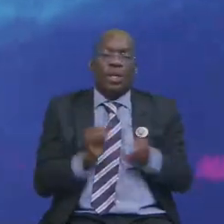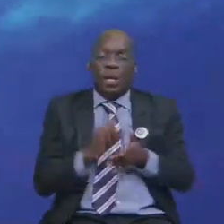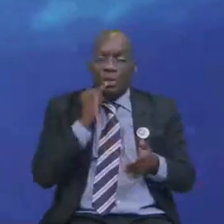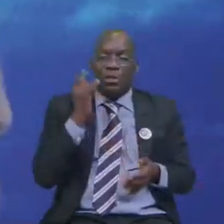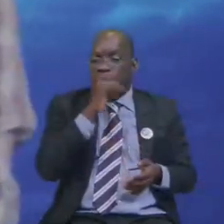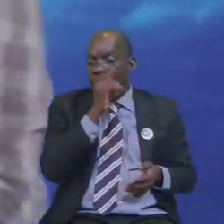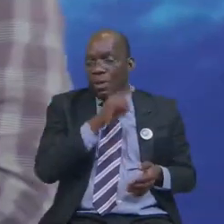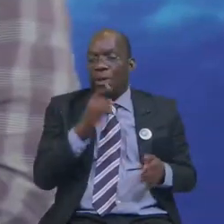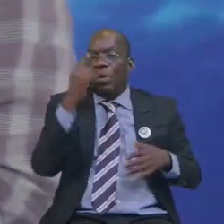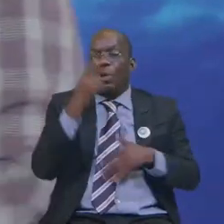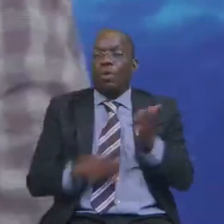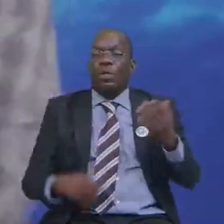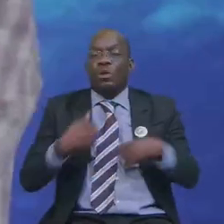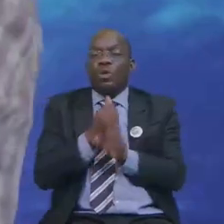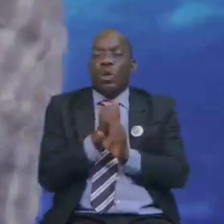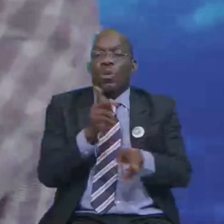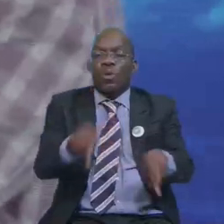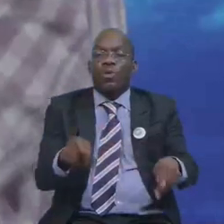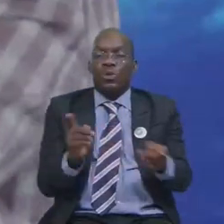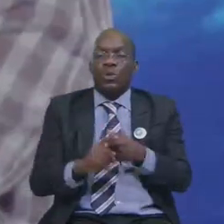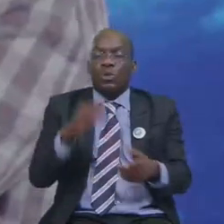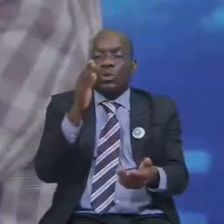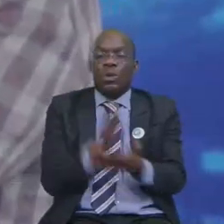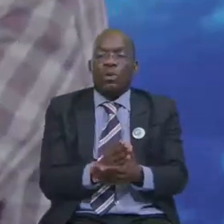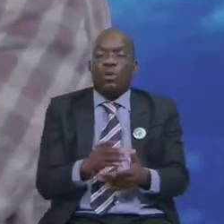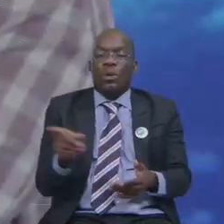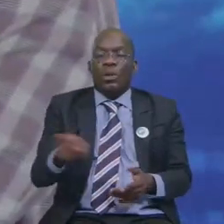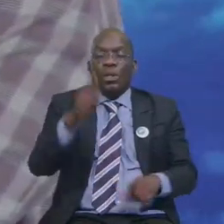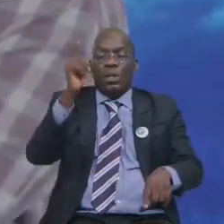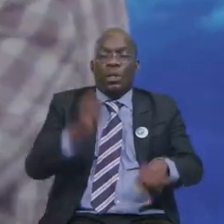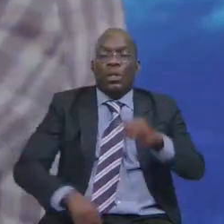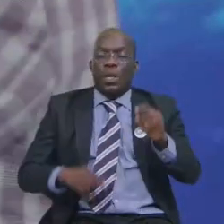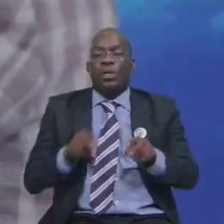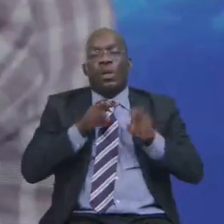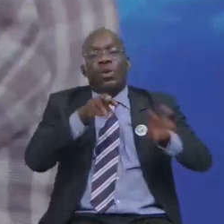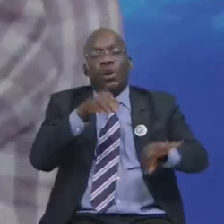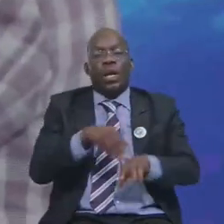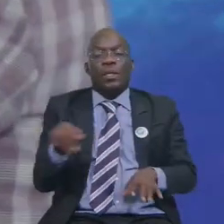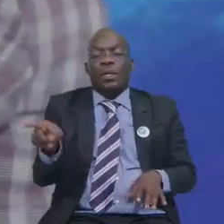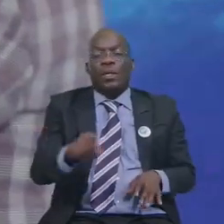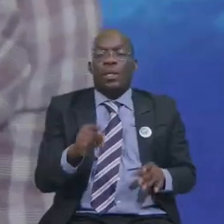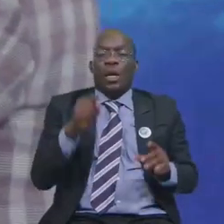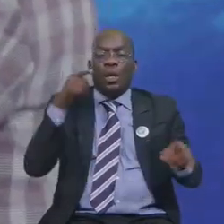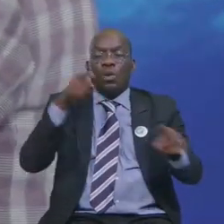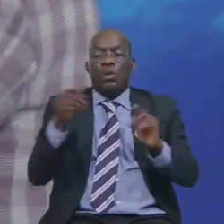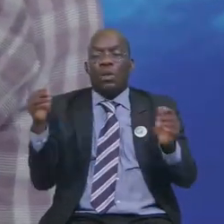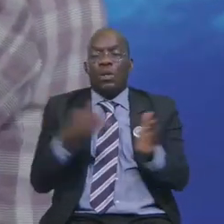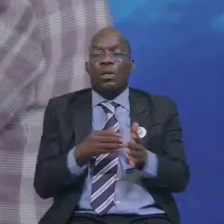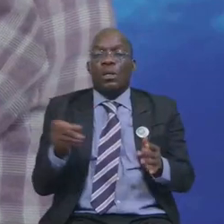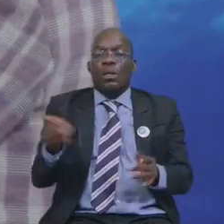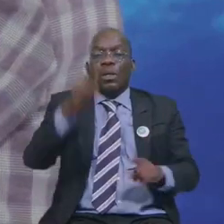qui amène les gens à ne plus pousser leur objectif à ne plus se concentrer sur leur